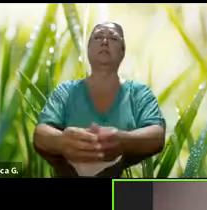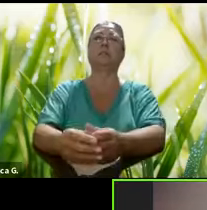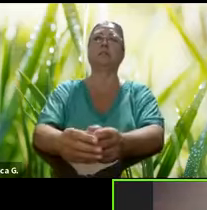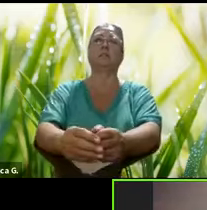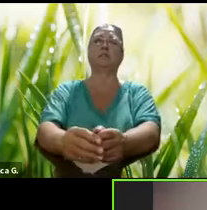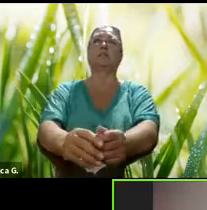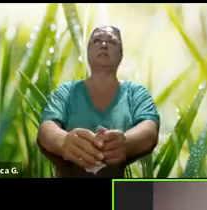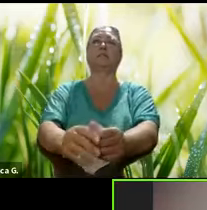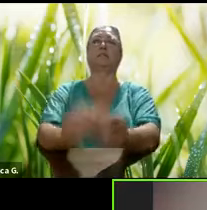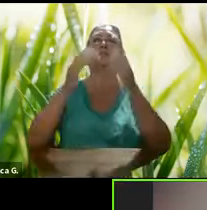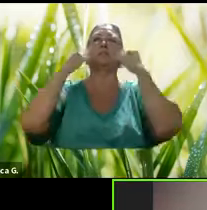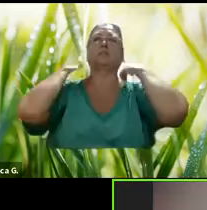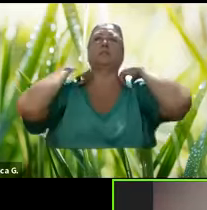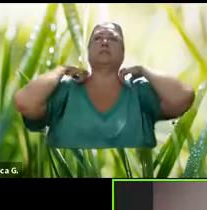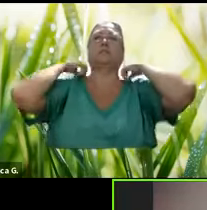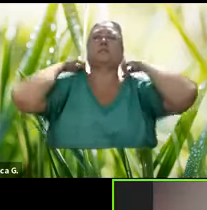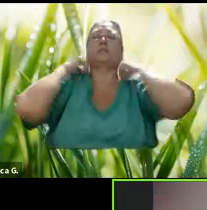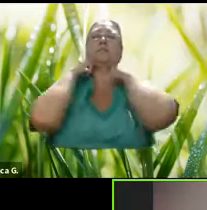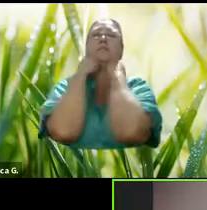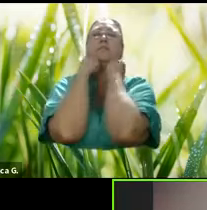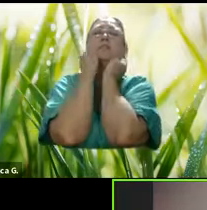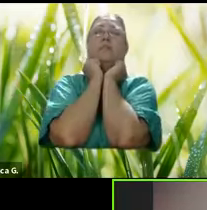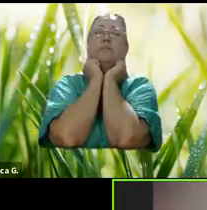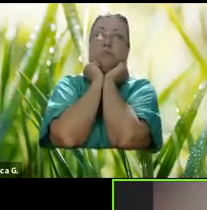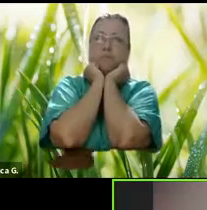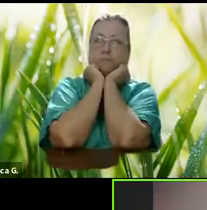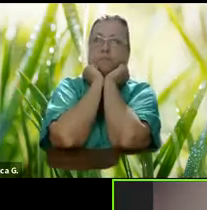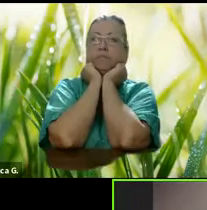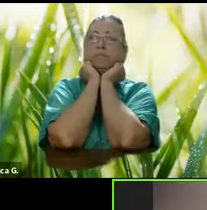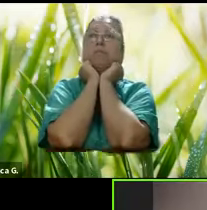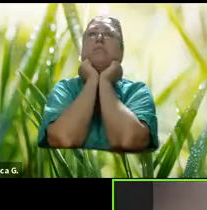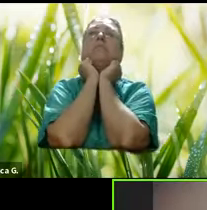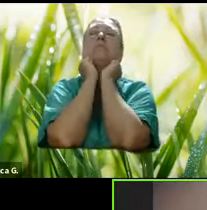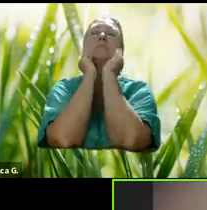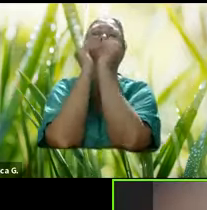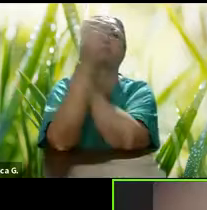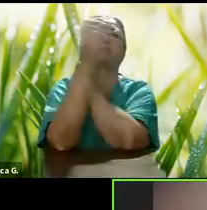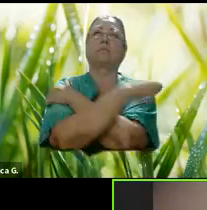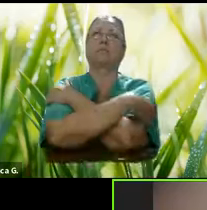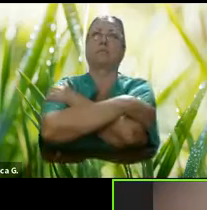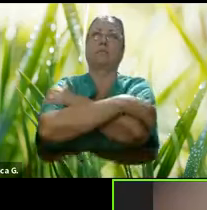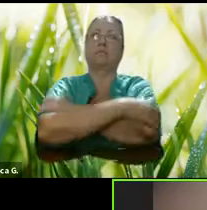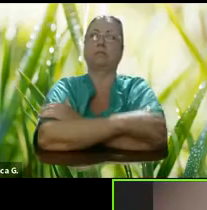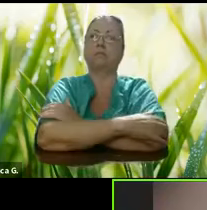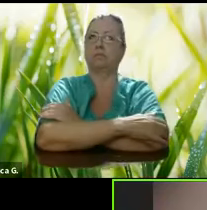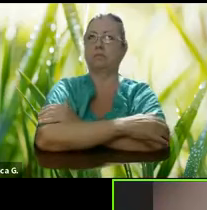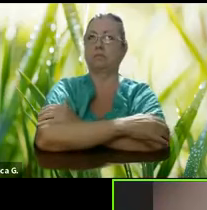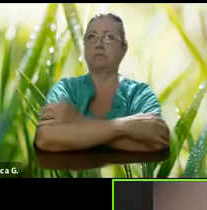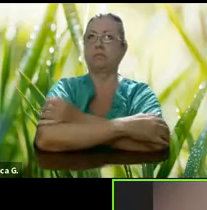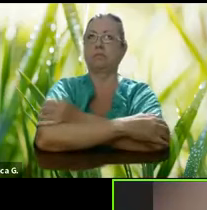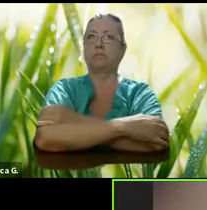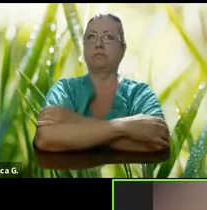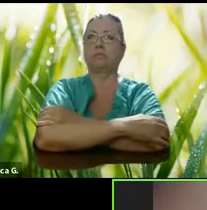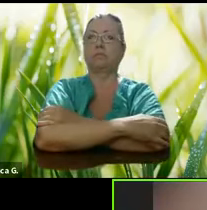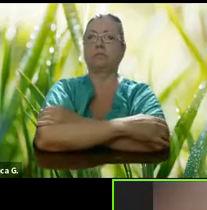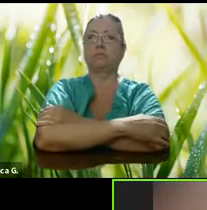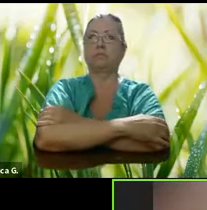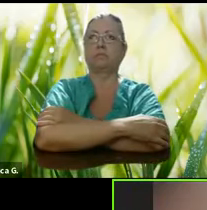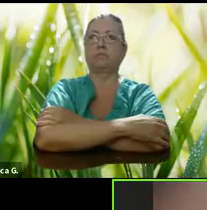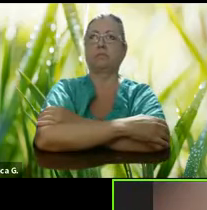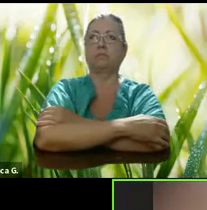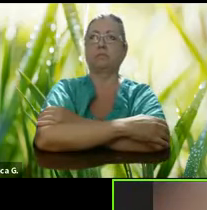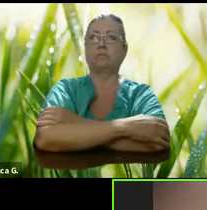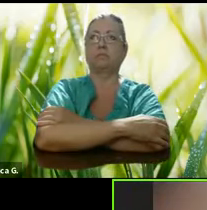eravamo un gruppo di amiche tramite sempre web e stavamo parlando e a un